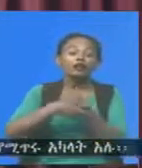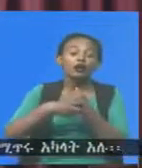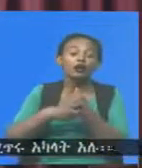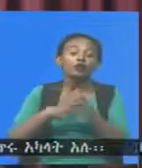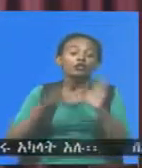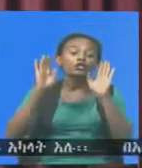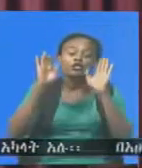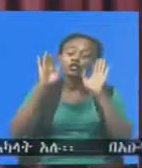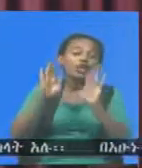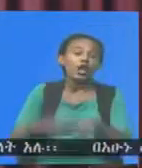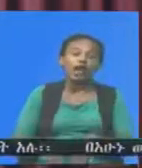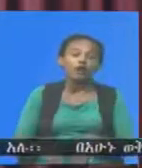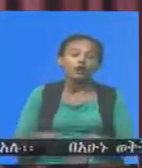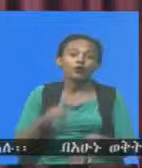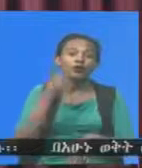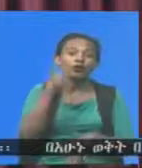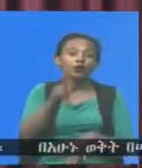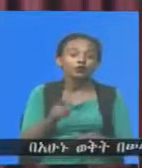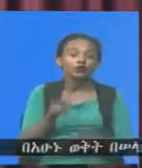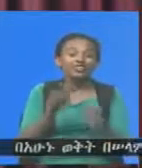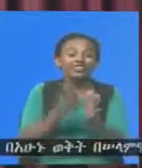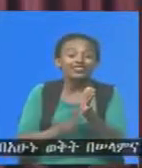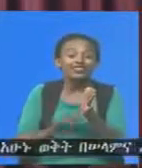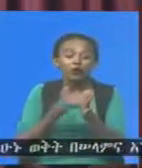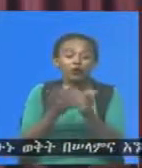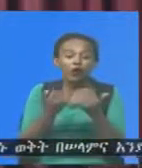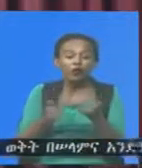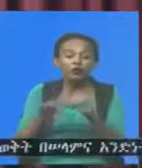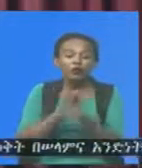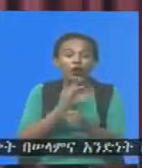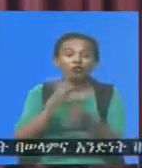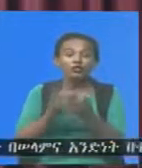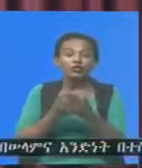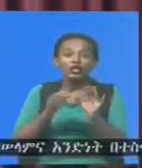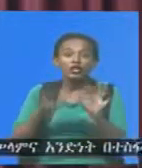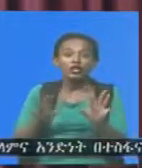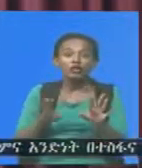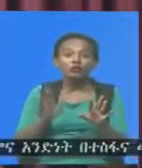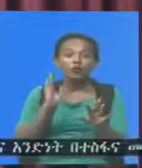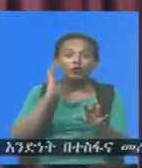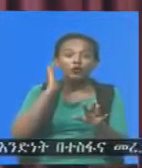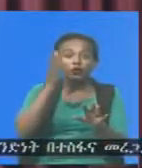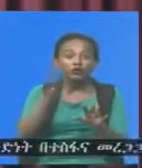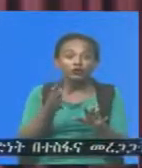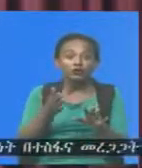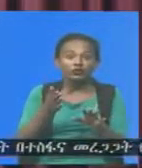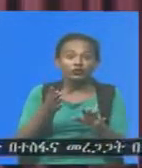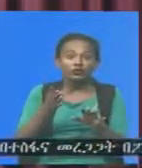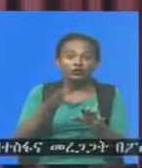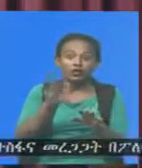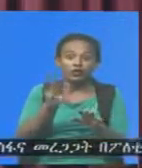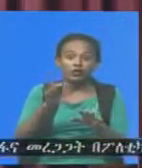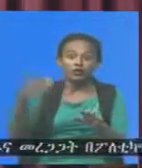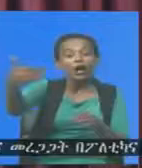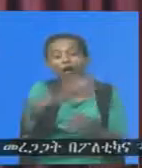ትቼልሃለሁ እንደማለት ነው። ይቅርታ ከሆነ አሁን የተሟላ መረጃ የለኝም ወደፊት አጥንቼ ሲገኝ ትገባለህ ማለት ነው።